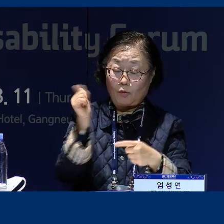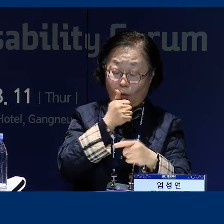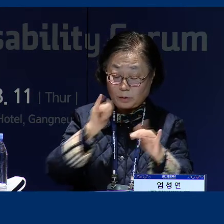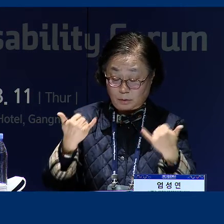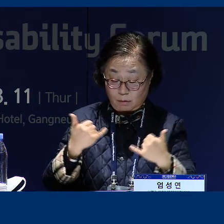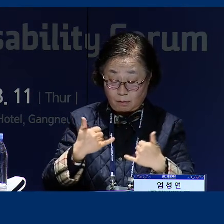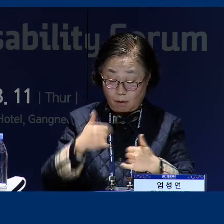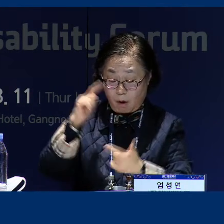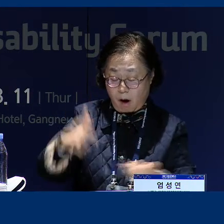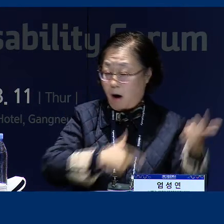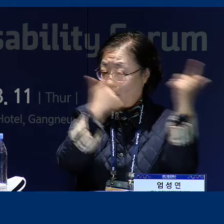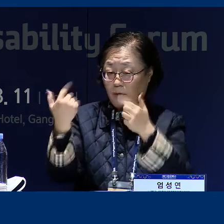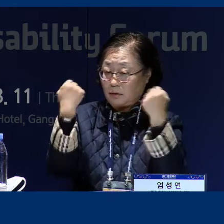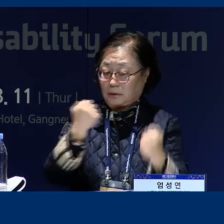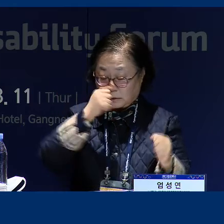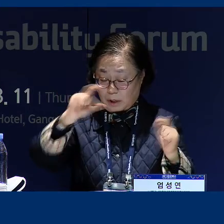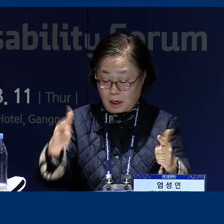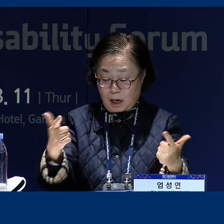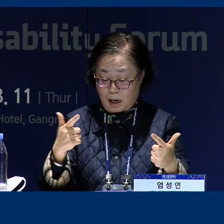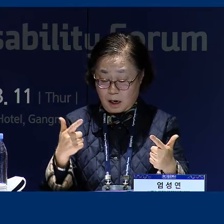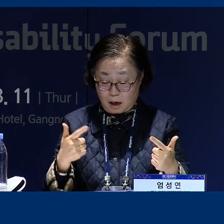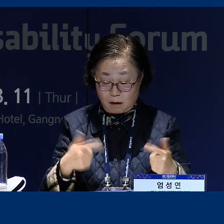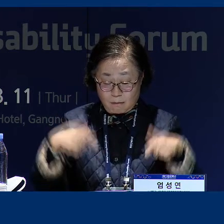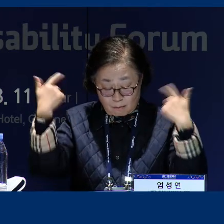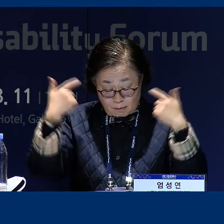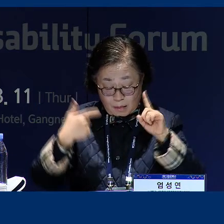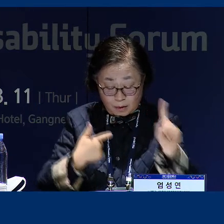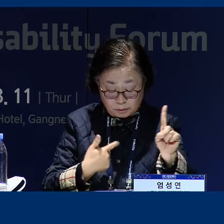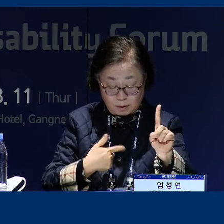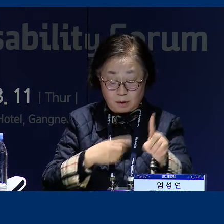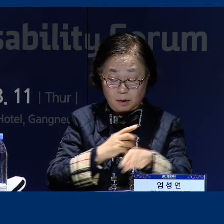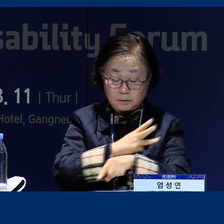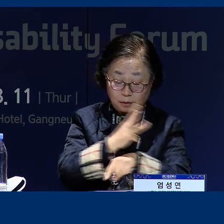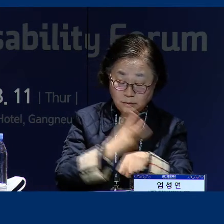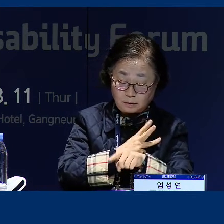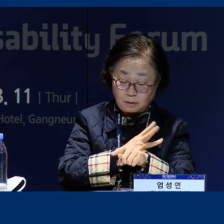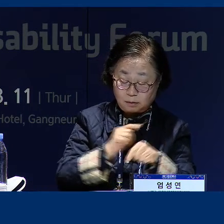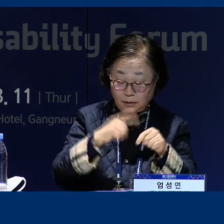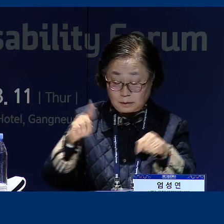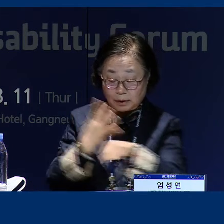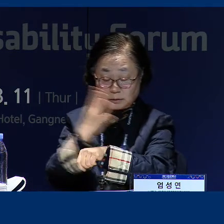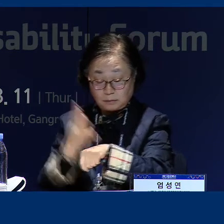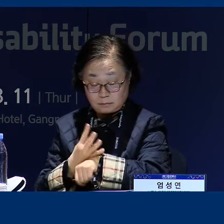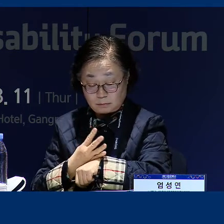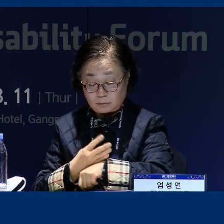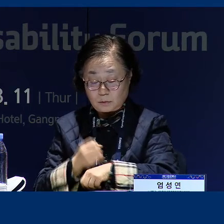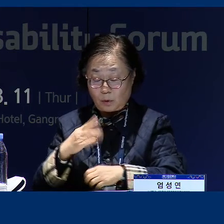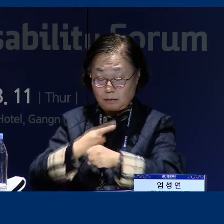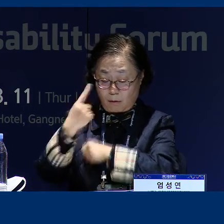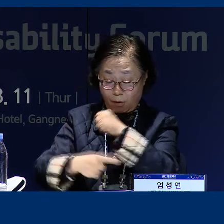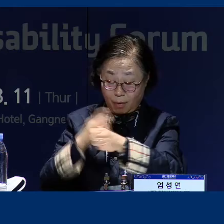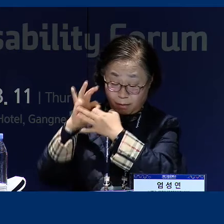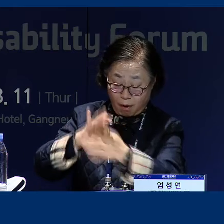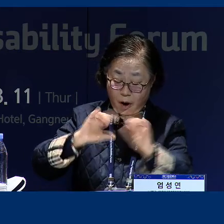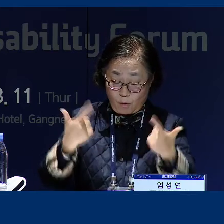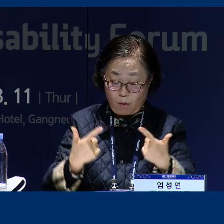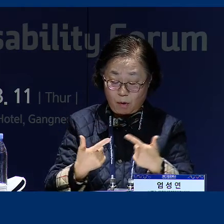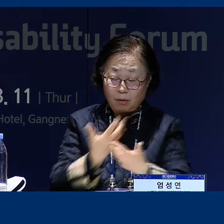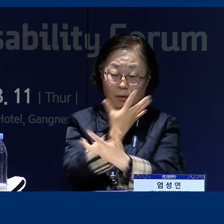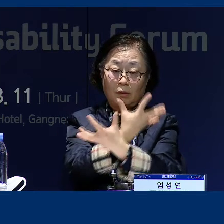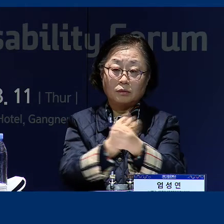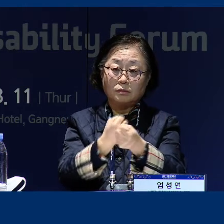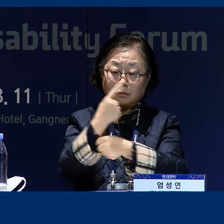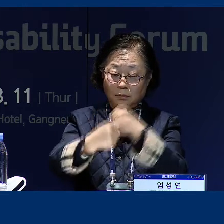그나마 수화통역사 1명이 하루에 3시간 내지 4시간